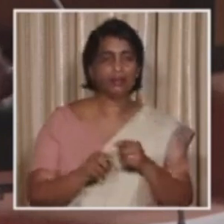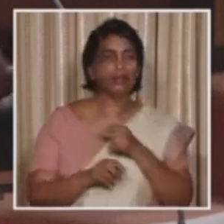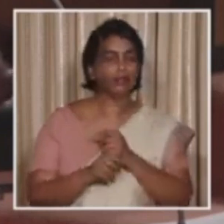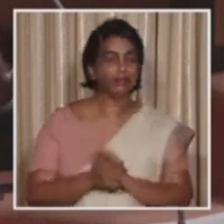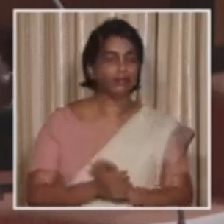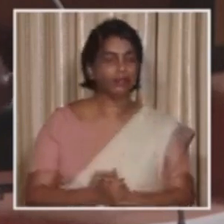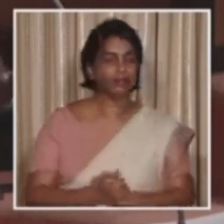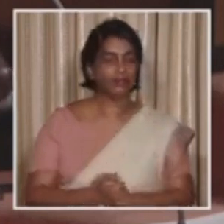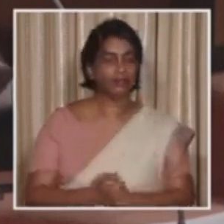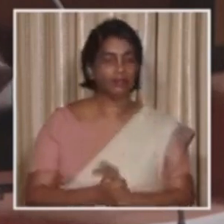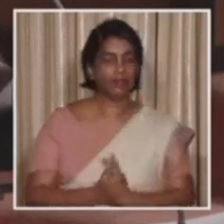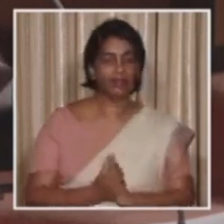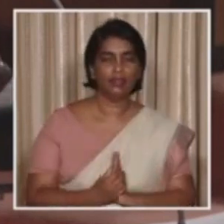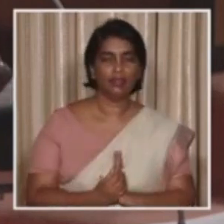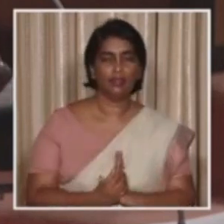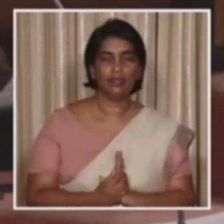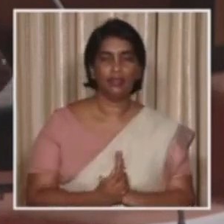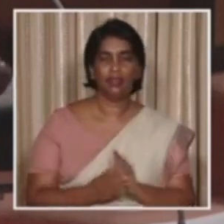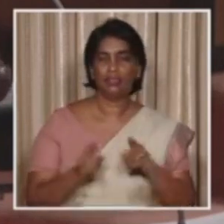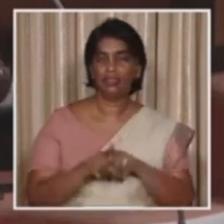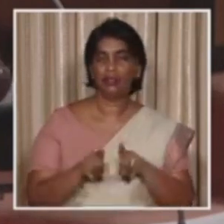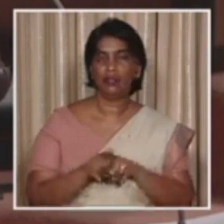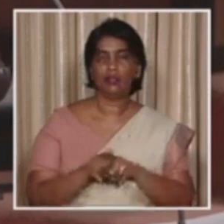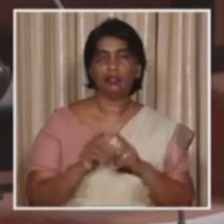தொடர்ச்சியாக ஏமாற்றப்படுகின்ற ஒரு நிலை